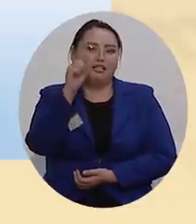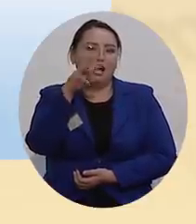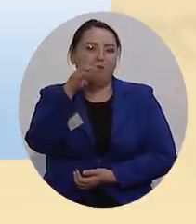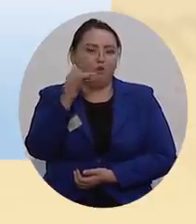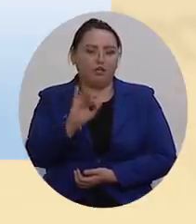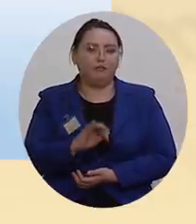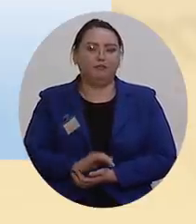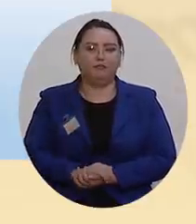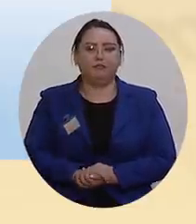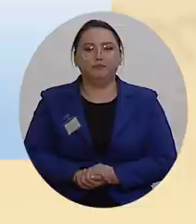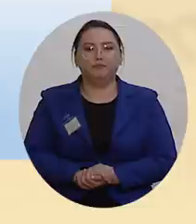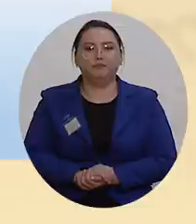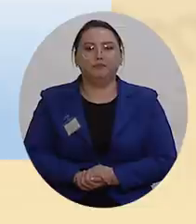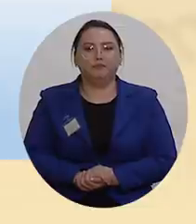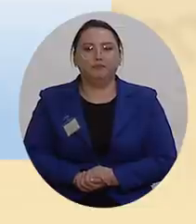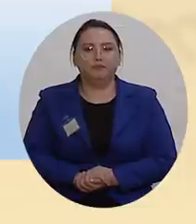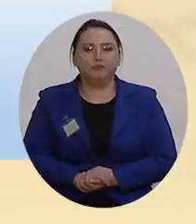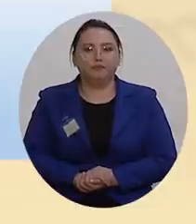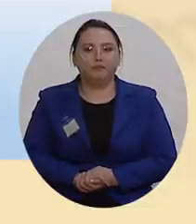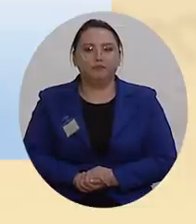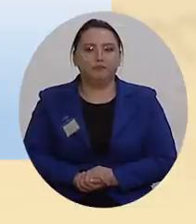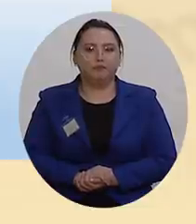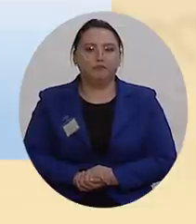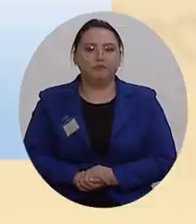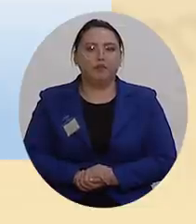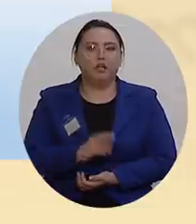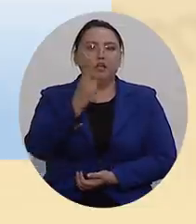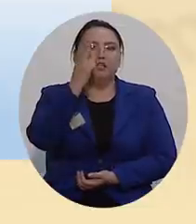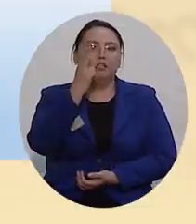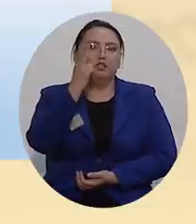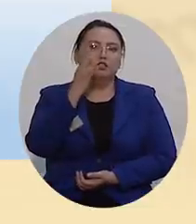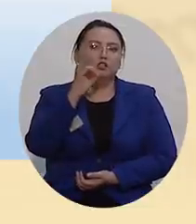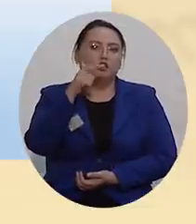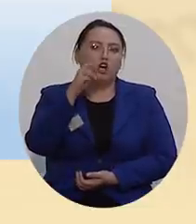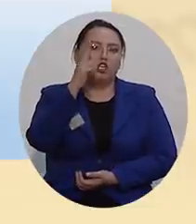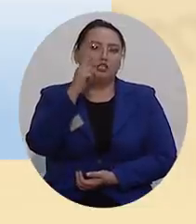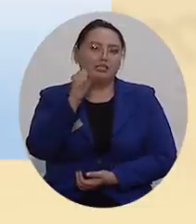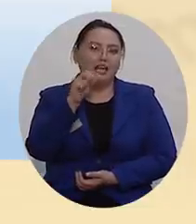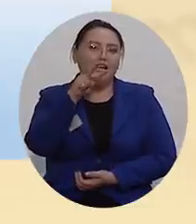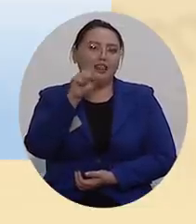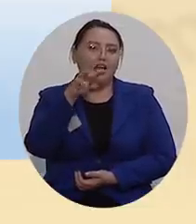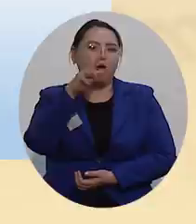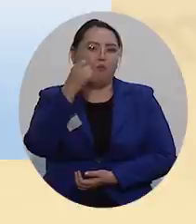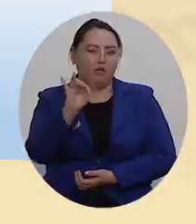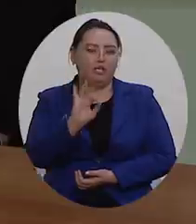инэрвээс агуу их буян цогцлмөй, цогцлмөй.